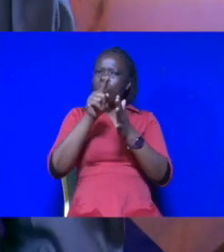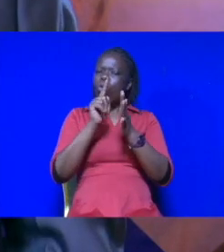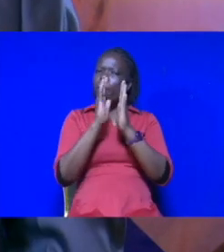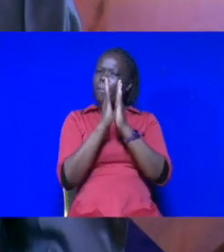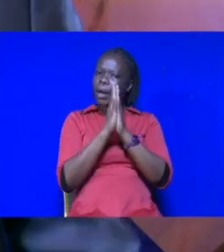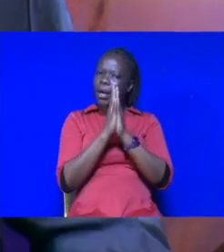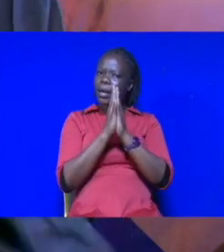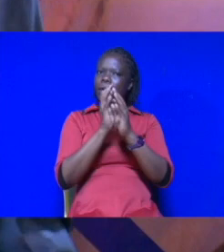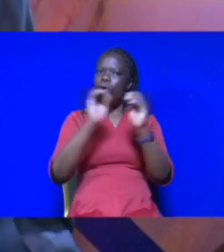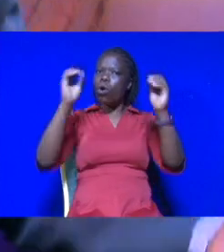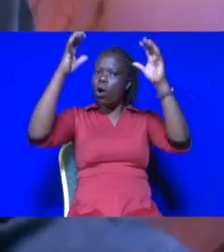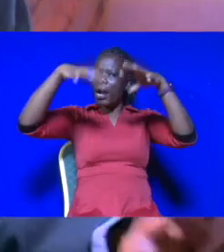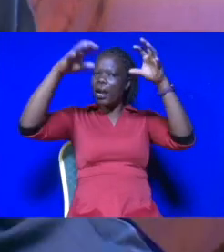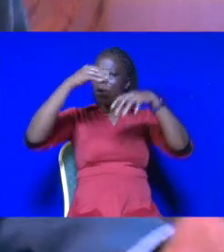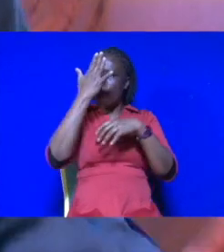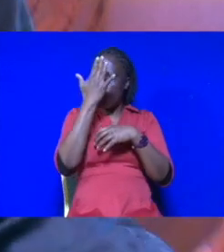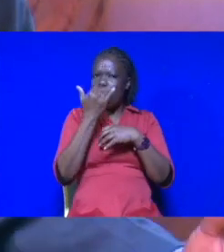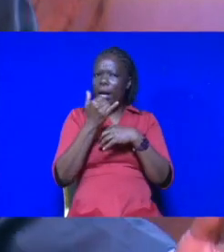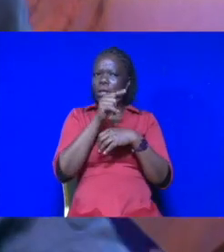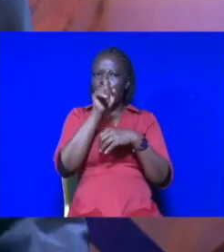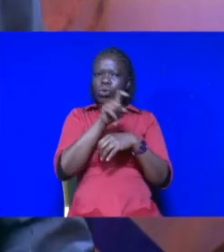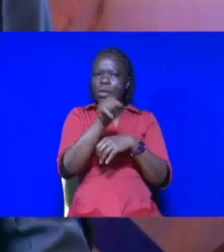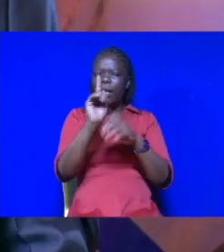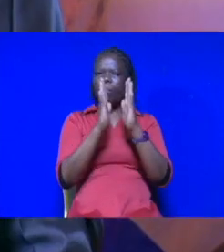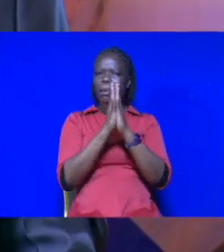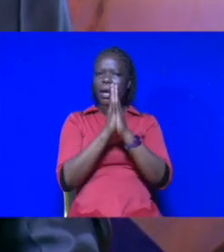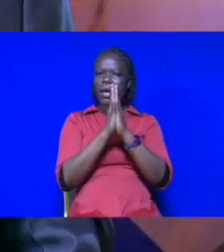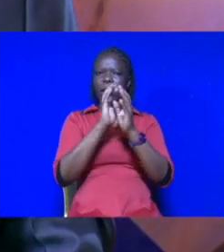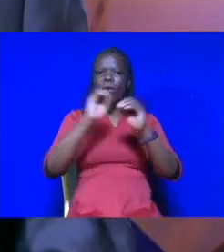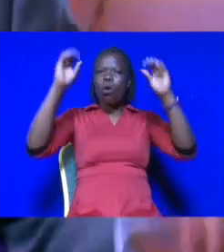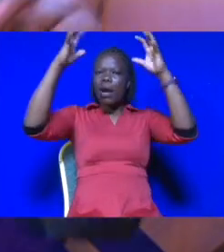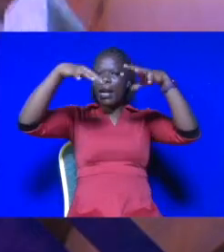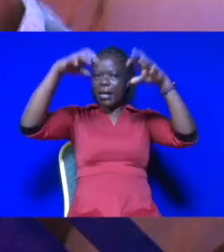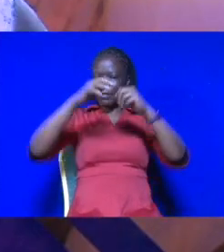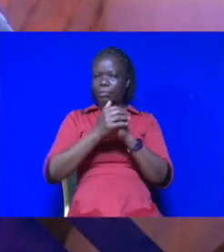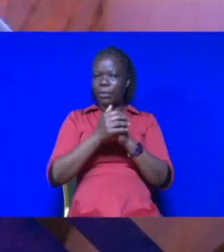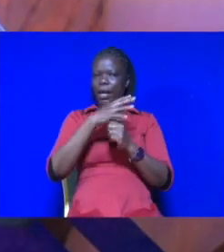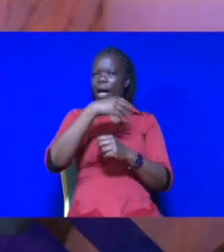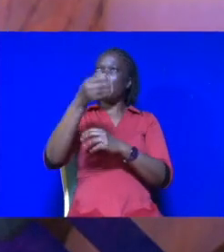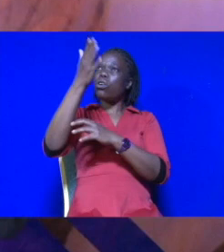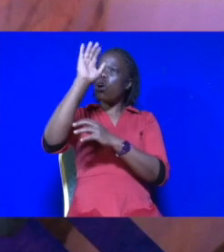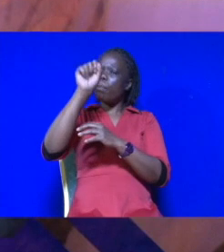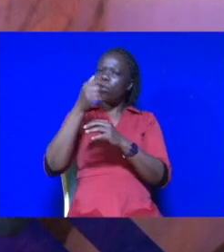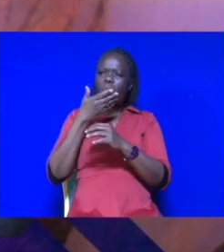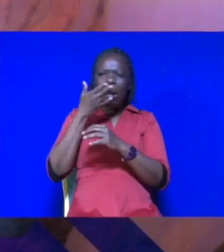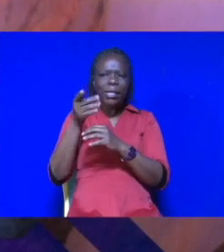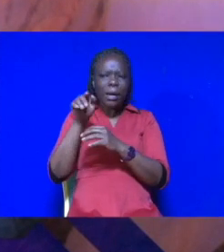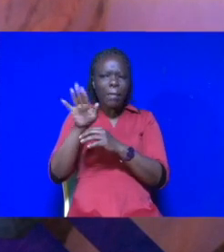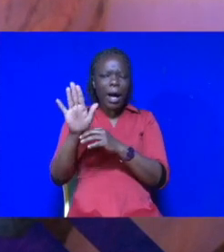isinyeshe? Kwai? Kwa nini uombe namna hiyo? Na je, Mungu atalijibu ombi la namna hiyo?